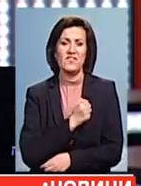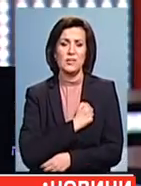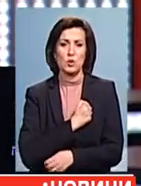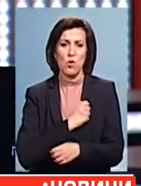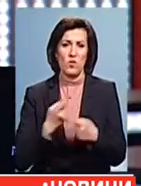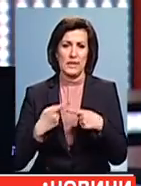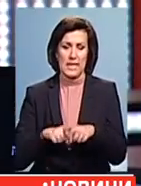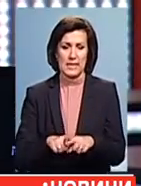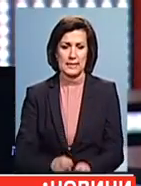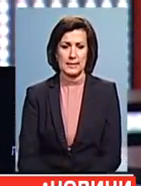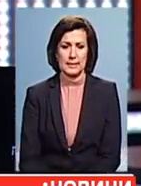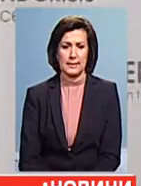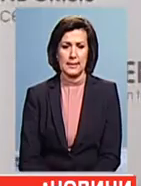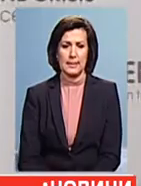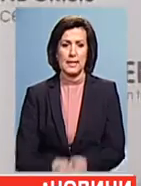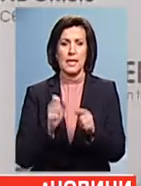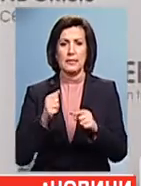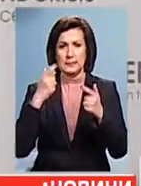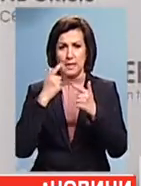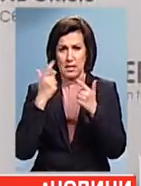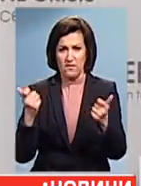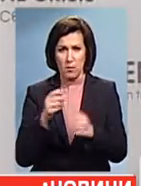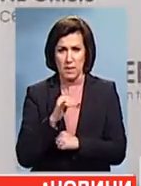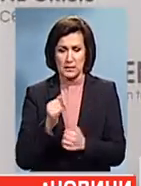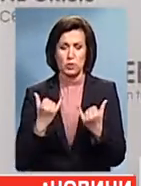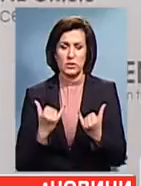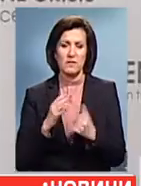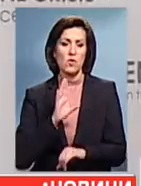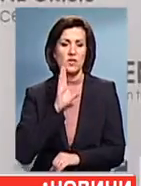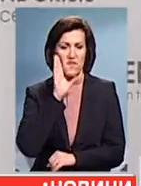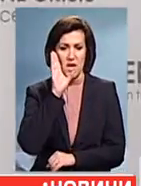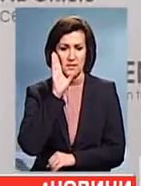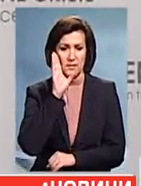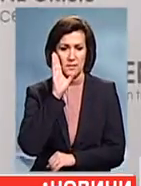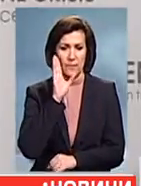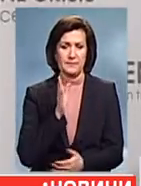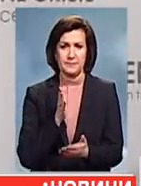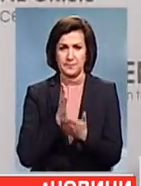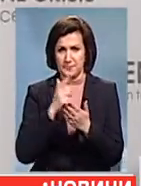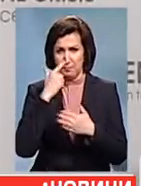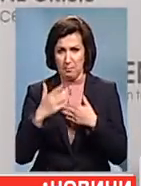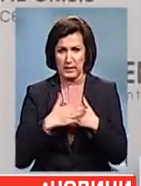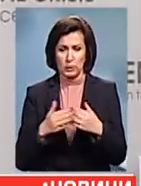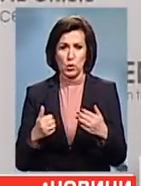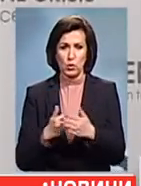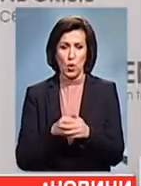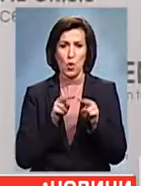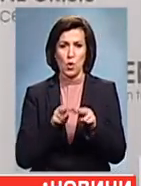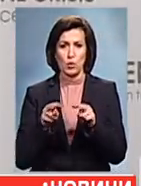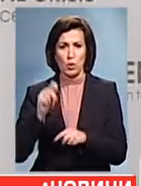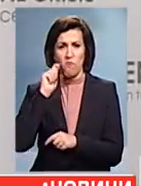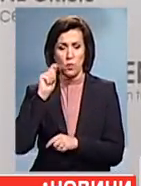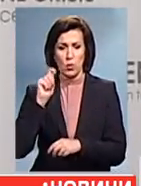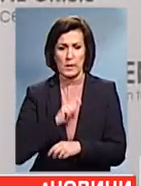військової техніки. За оперативною інформацією, сьогодні вранці у безпосередній близькості до контрольованої